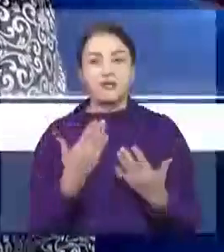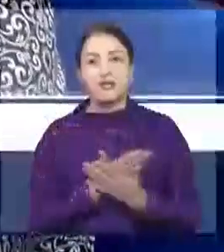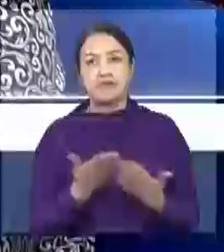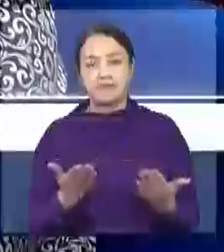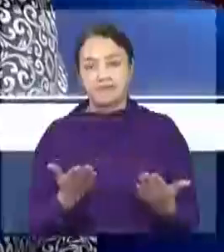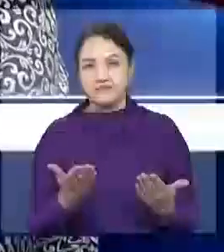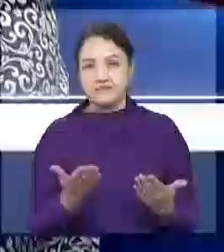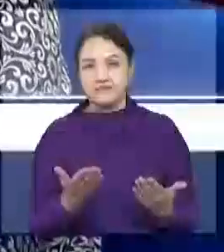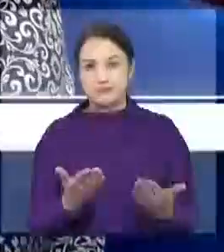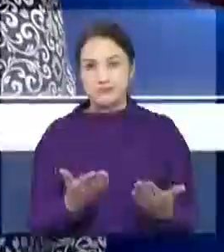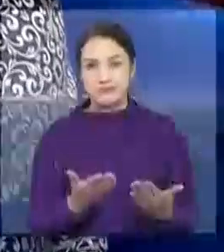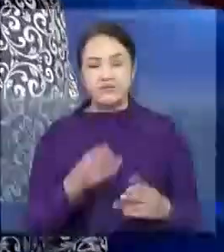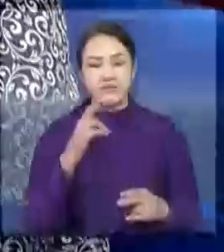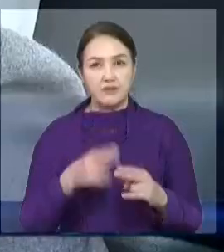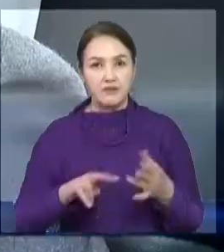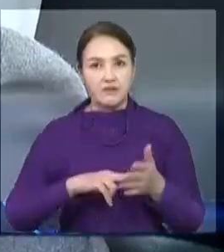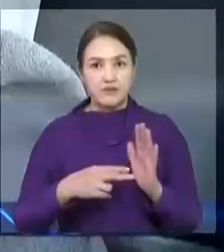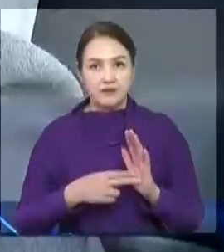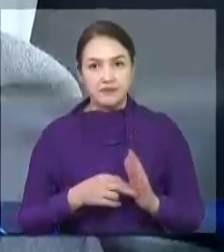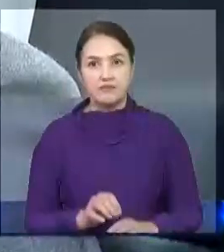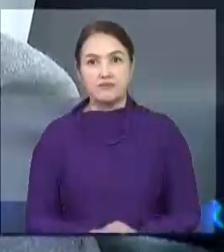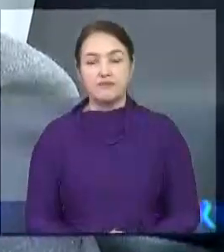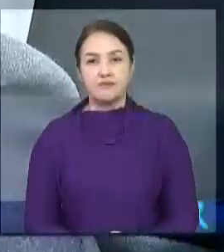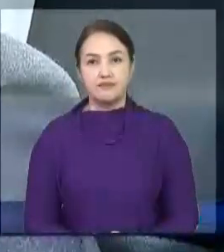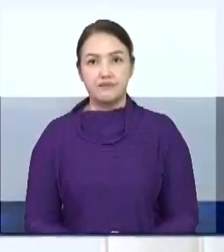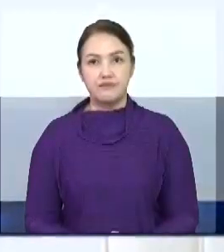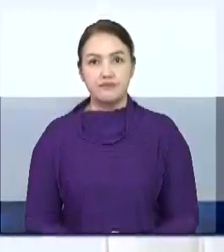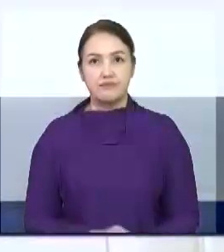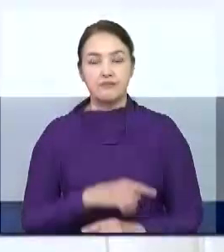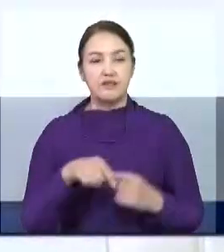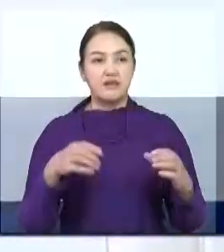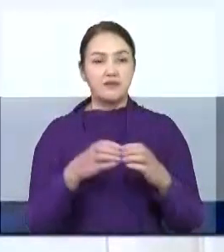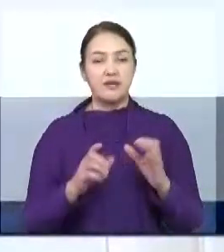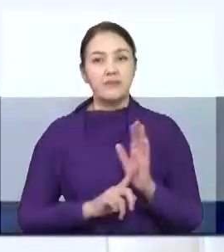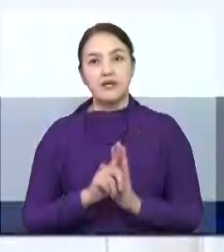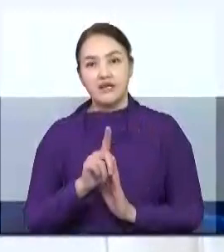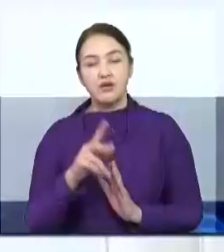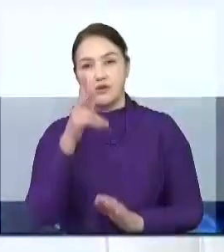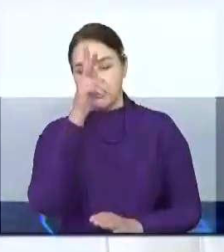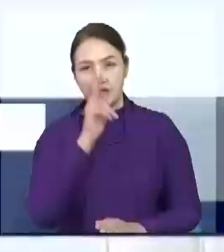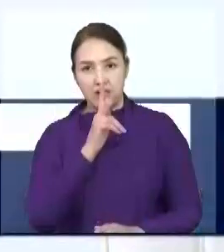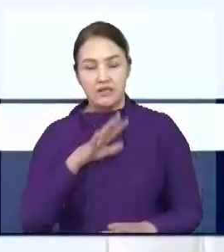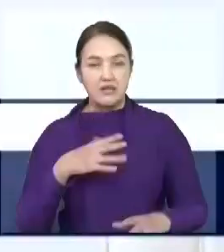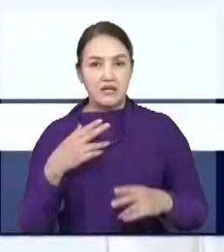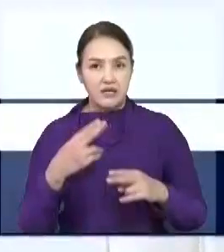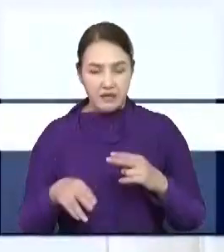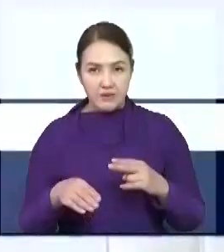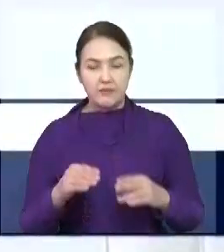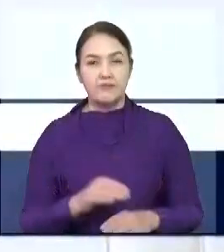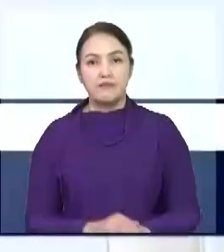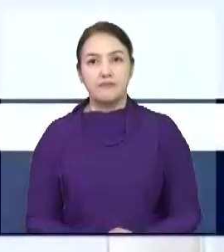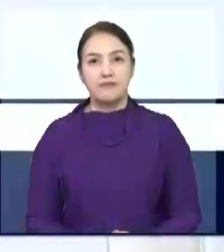сіздер аяқтауды жоспарлап отырсыздар. Мердігер мекемелерді тұр, бастаған жағдайда 3 айда аяқтаймыз. Өйткені перевоз